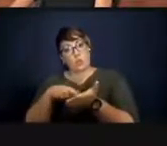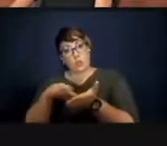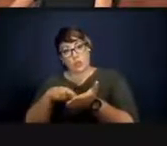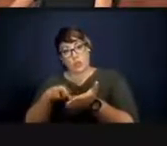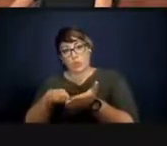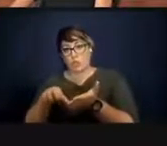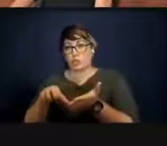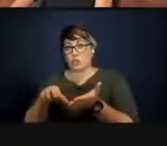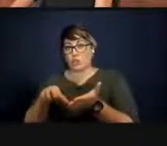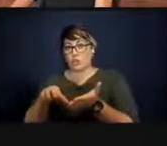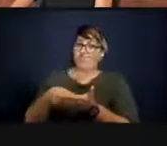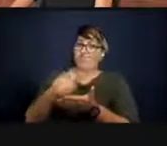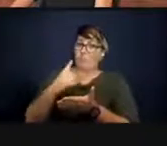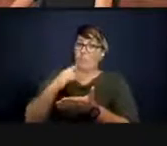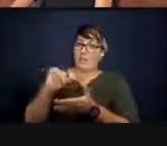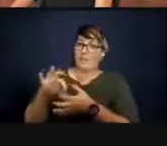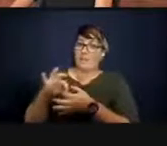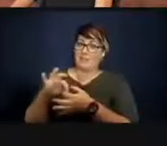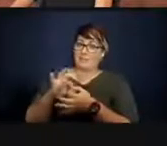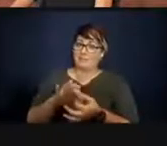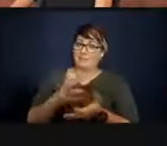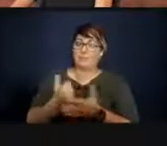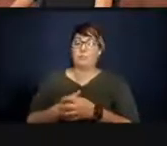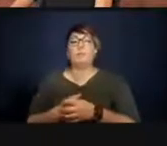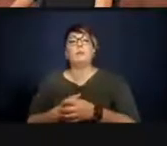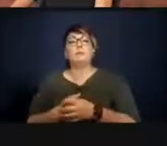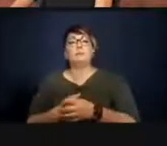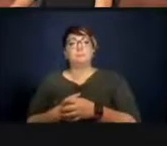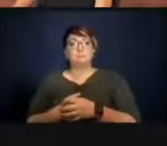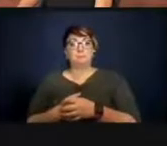kuhitimu. Kwa hivyo